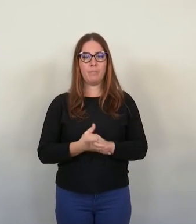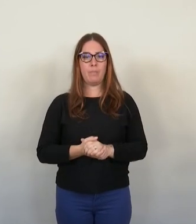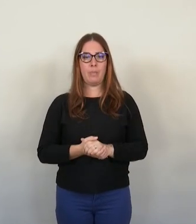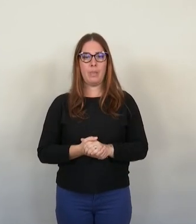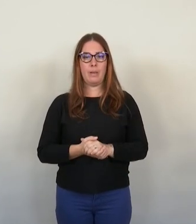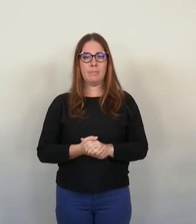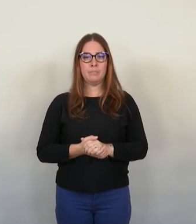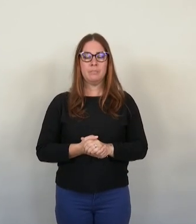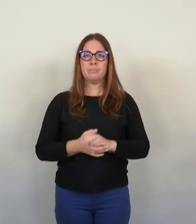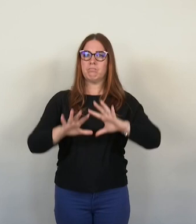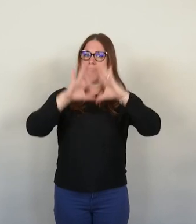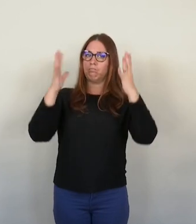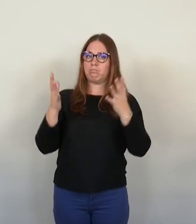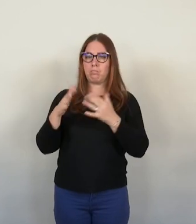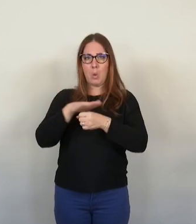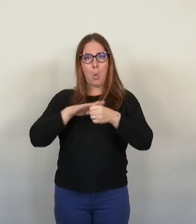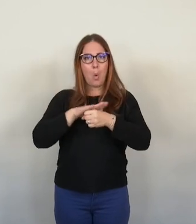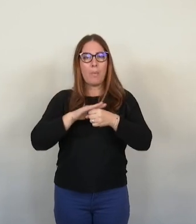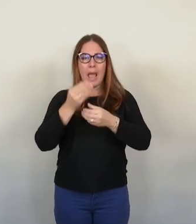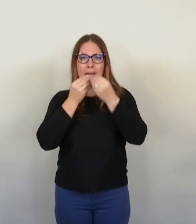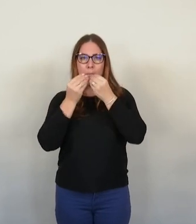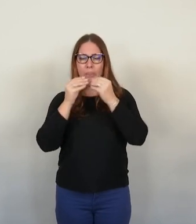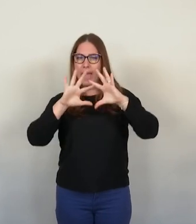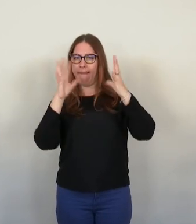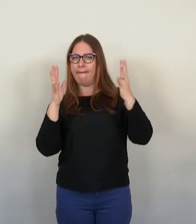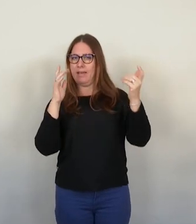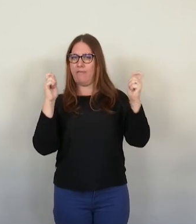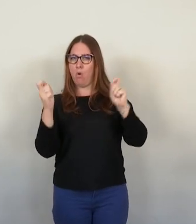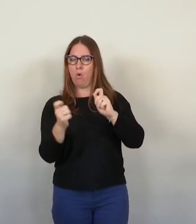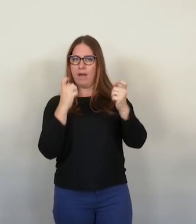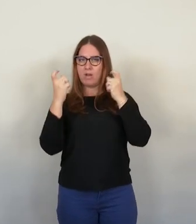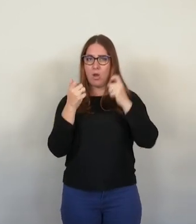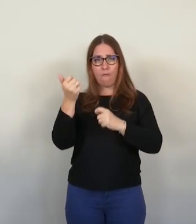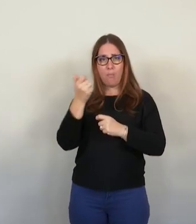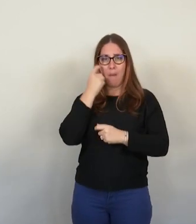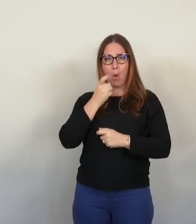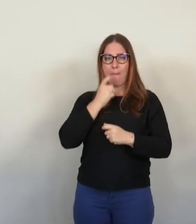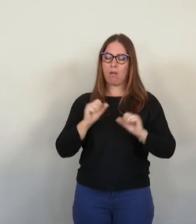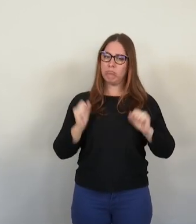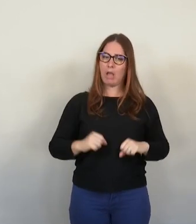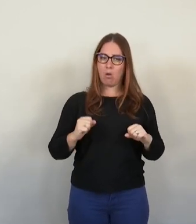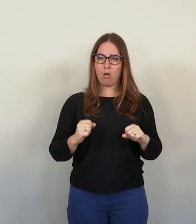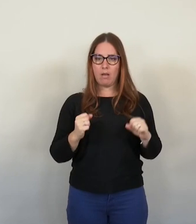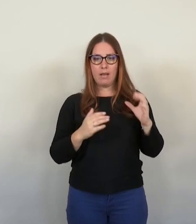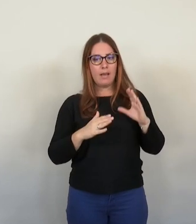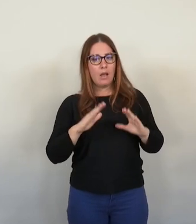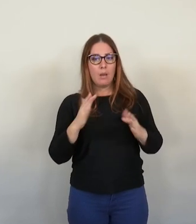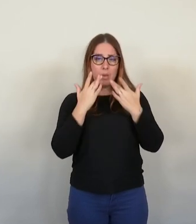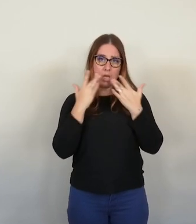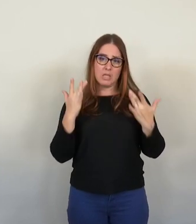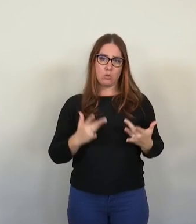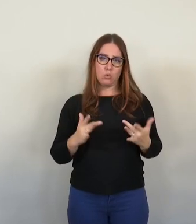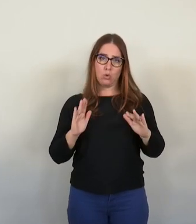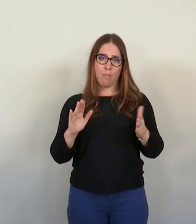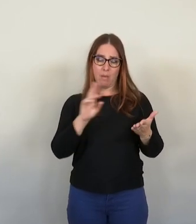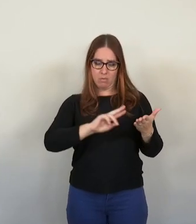alimentaire tout entier mérite d'être repensé on sent que c'est un constat que vous partagez mais malgré cela on ne peut qu'être déçu de la lecture de